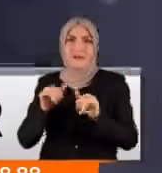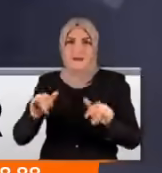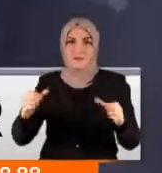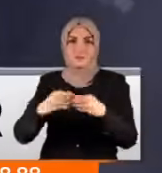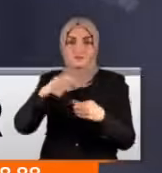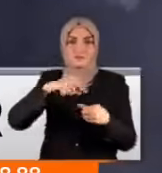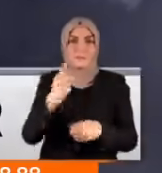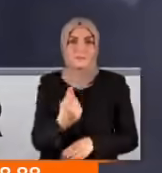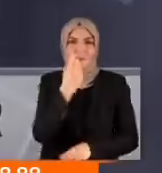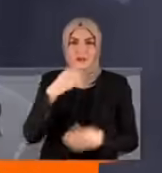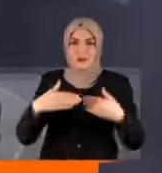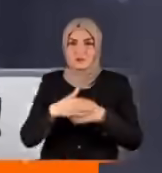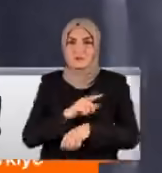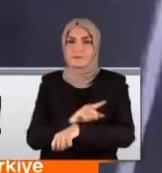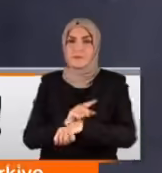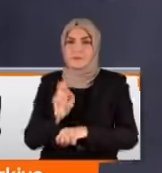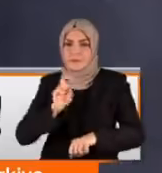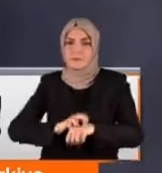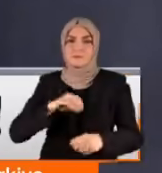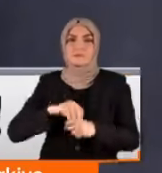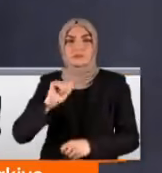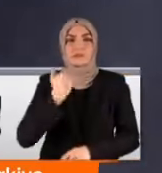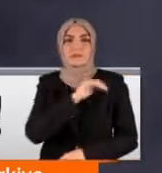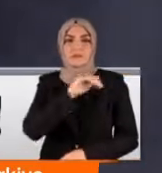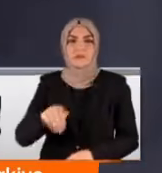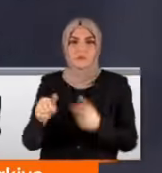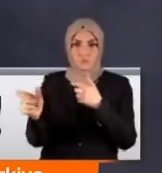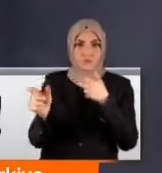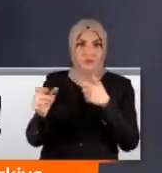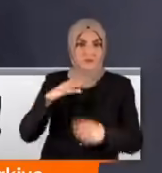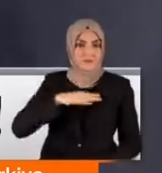Öz almak için geri geldi elinde pompalı tüfek vardı